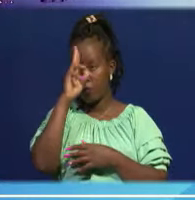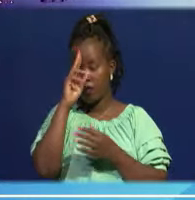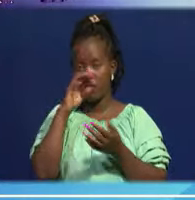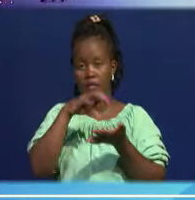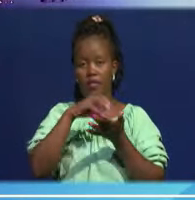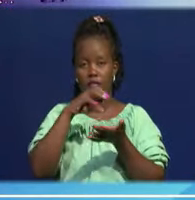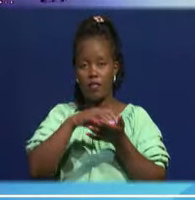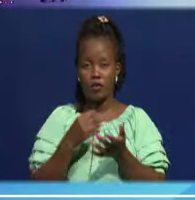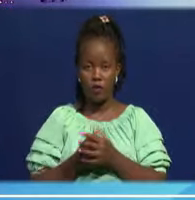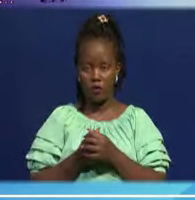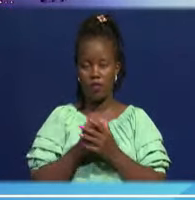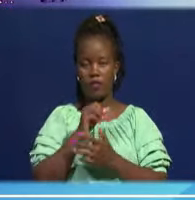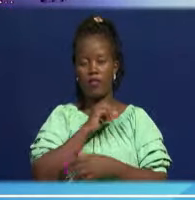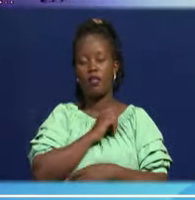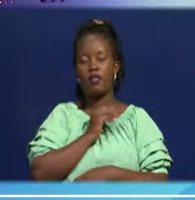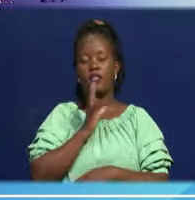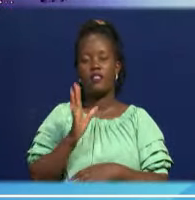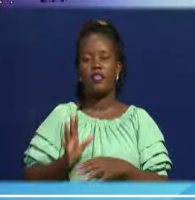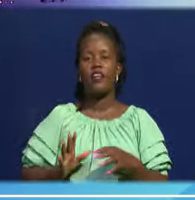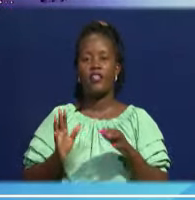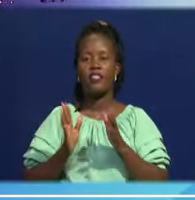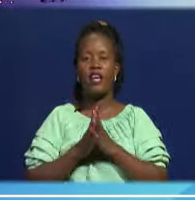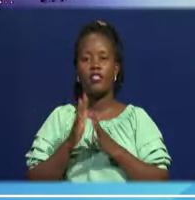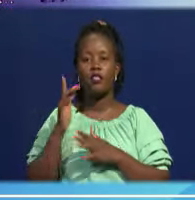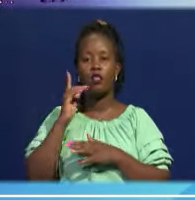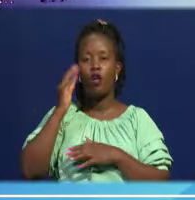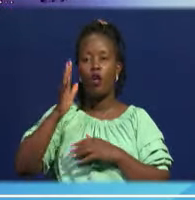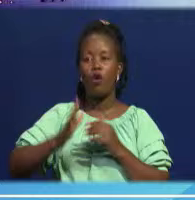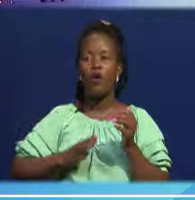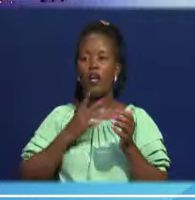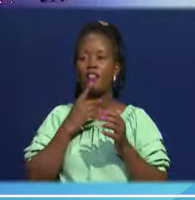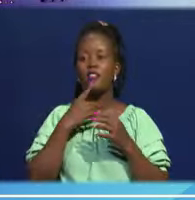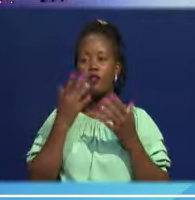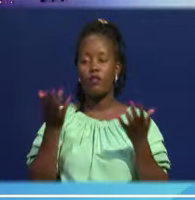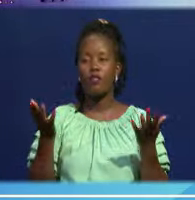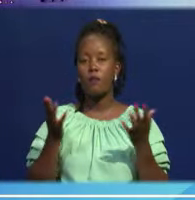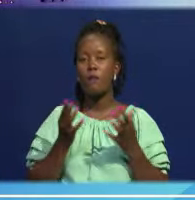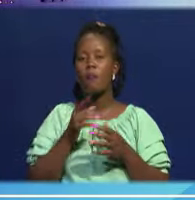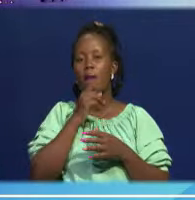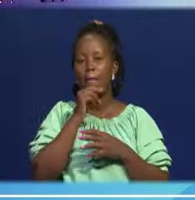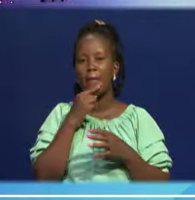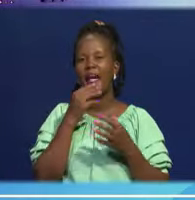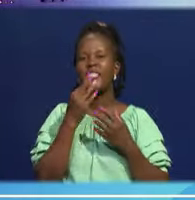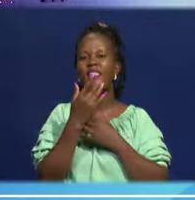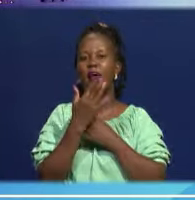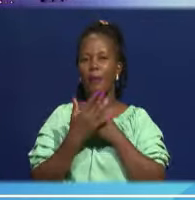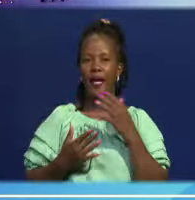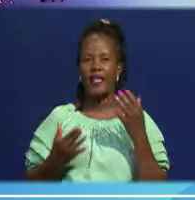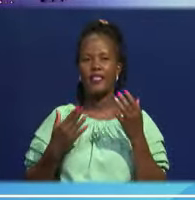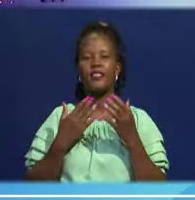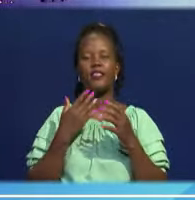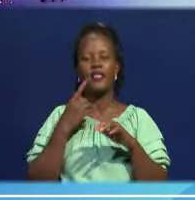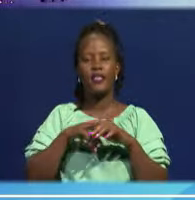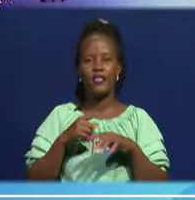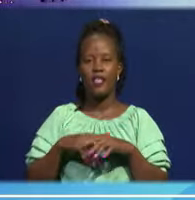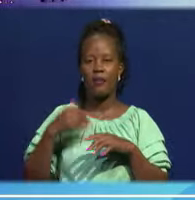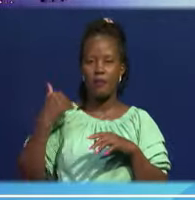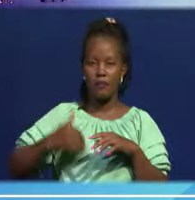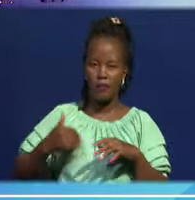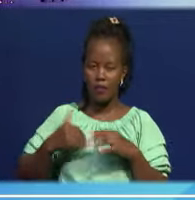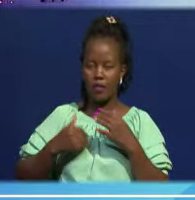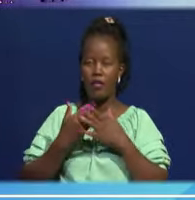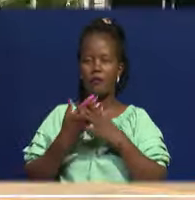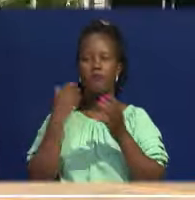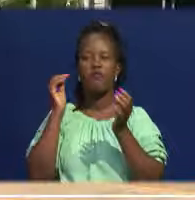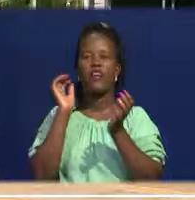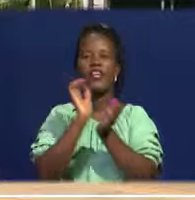wa kaunti ya Kakamega Boni Khalwale wamesema Echesa alikuwa akivuja damu alipofanyiwa upasuaji kabla ya kukamatwa kwake siku ya